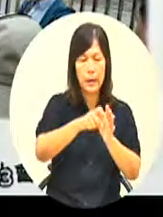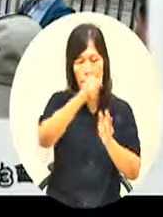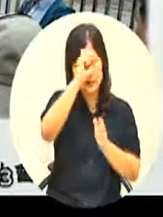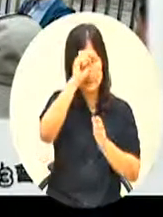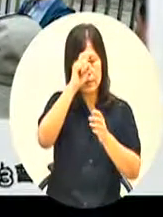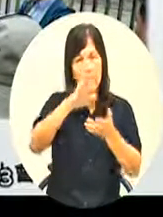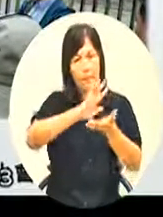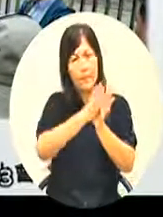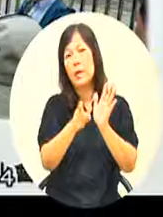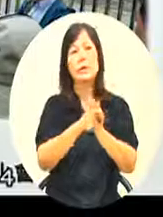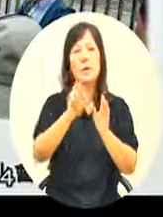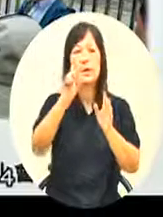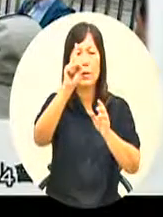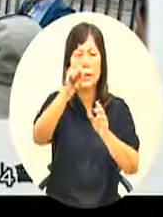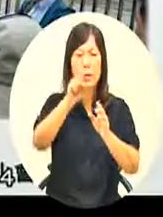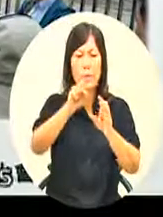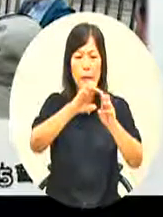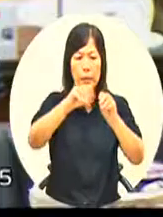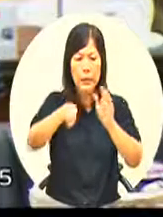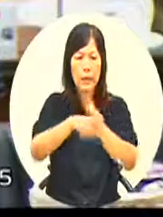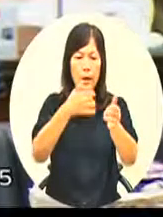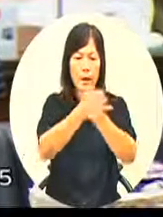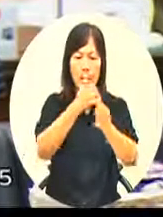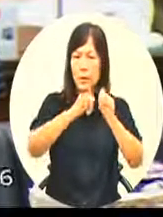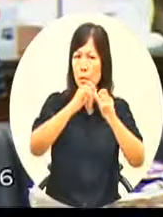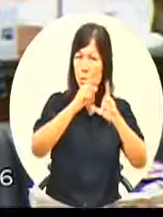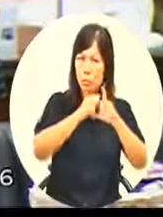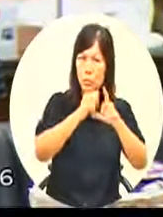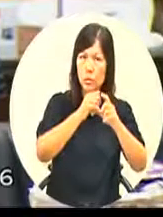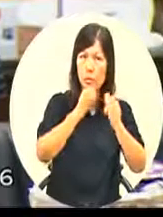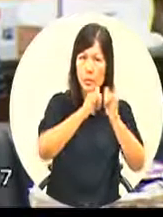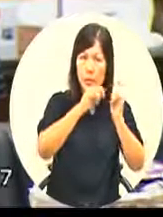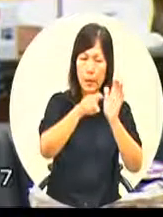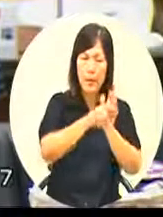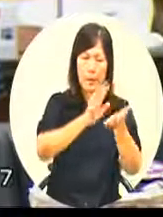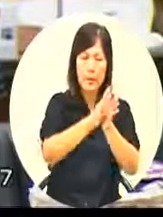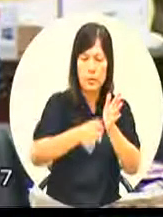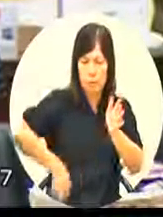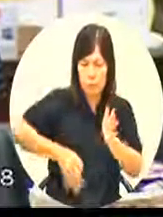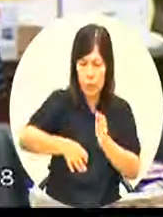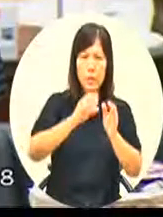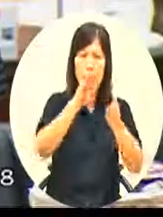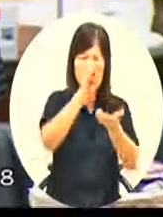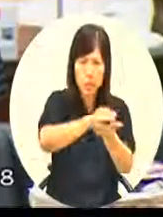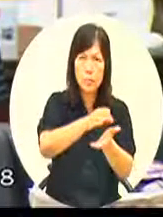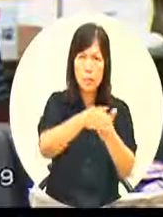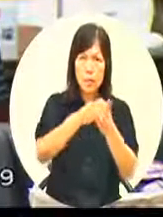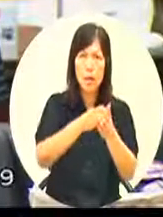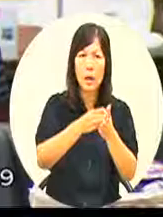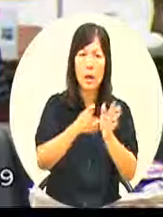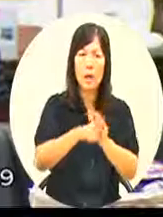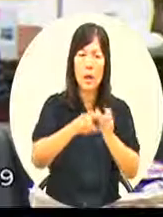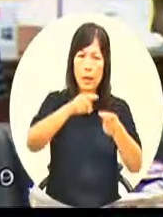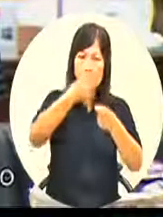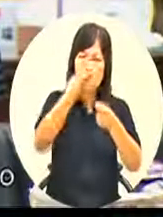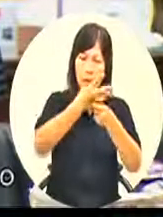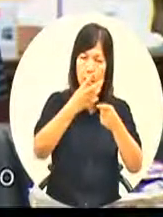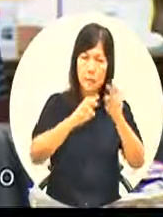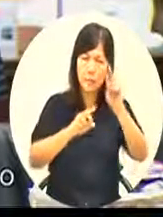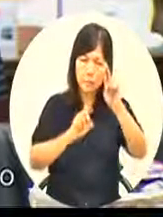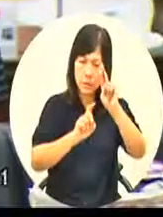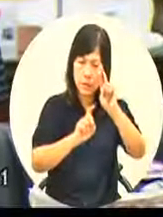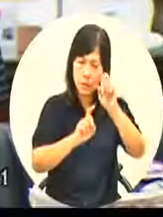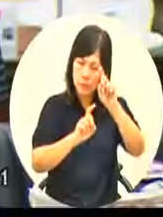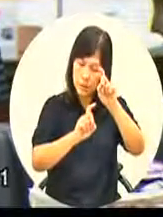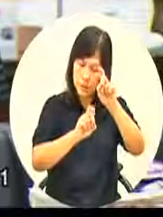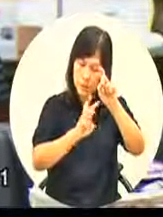以开放一块提供给社区居民做收费停车使用，所以在104年12月3号，我跟当地里